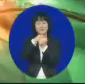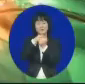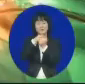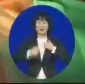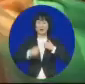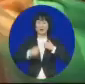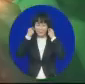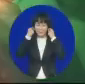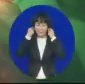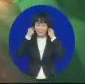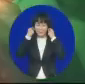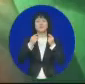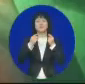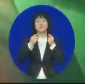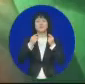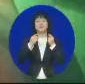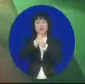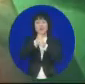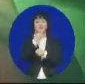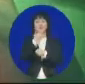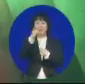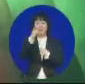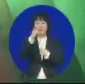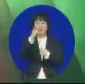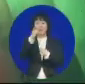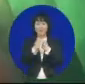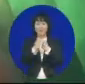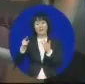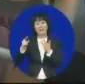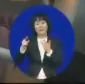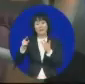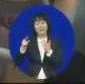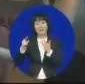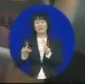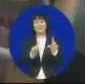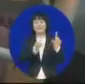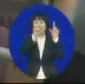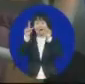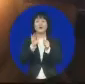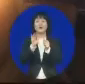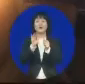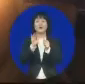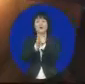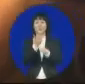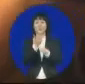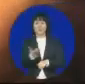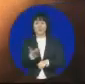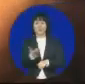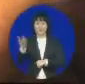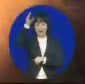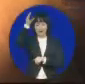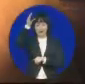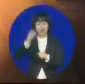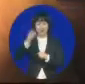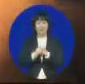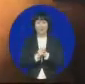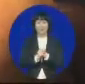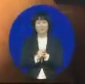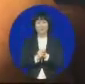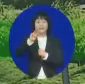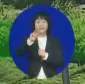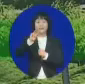환한 웃음까지 찾아드리는 위치 부초 사업 소외계층에 삶의 질 향상에 실질적인 도움을 줄 것으로 기대됩니다